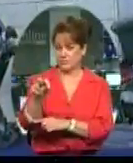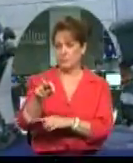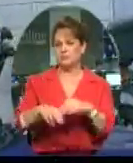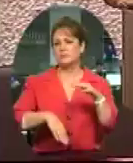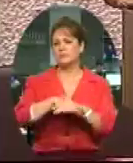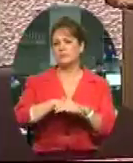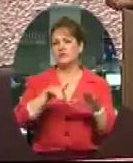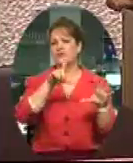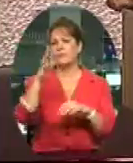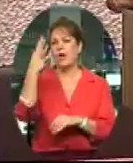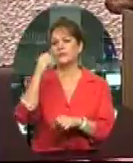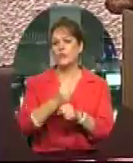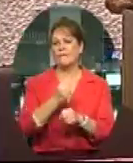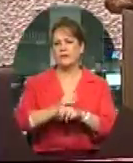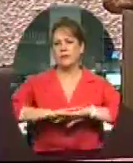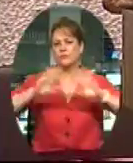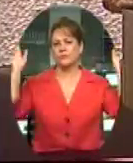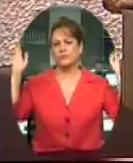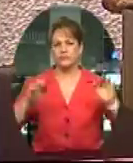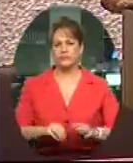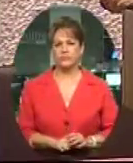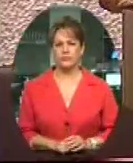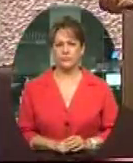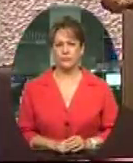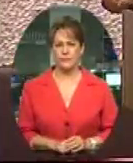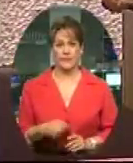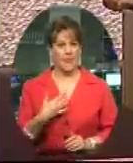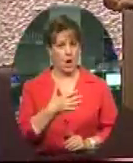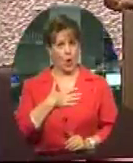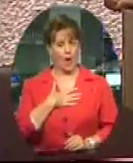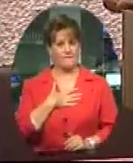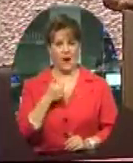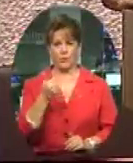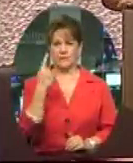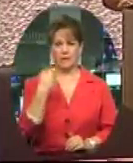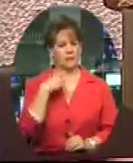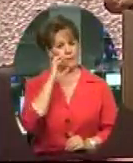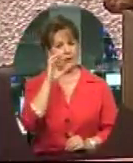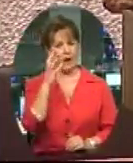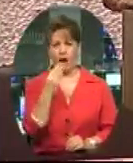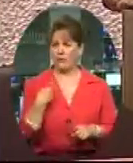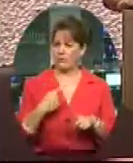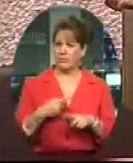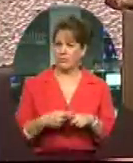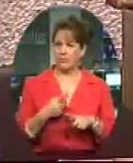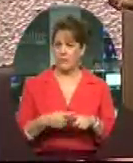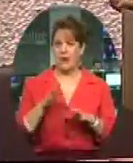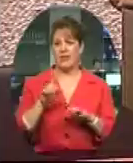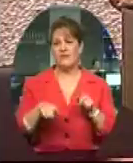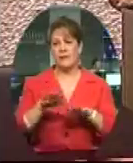750 במספר. אני אוהב את רשות השידור. אני צופה הרבה מאוד בערוץ אחד, לפעמים הילדים שלי צוחקים